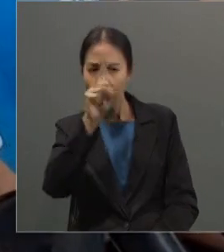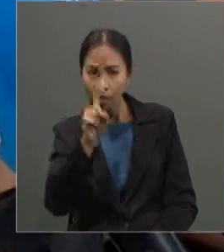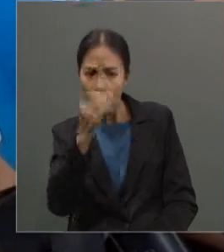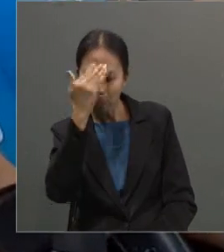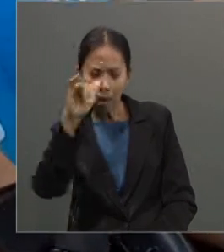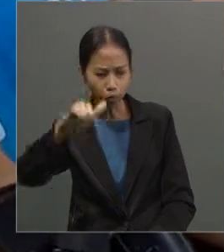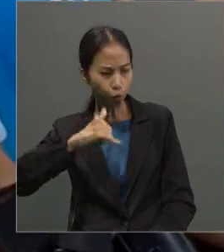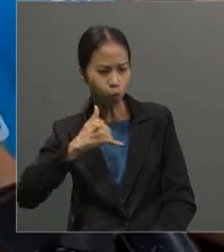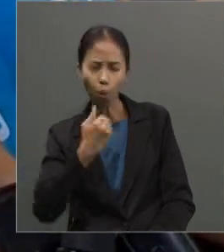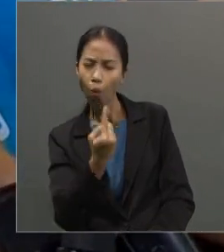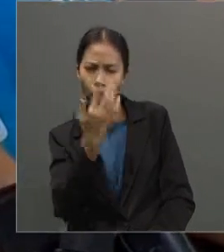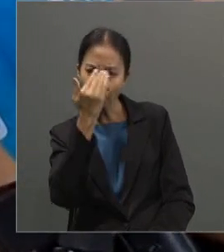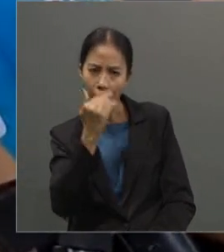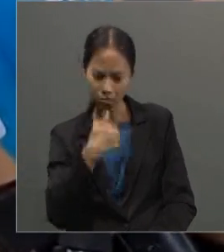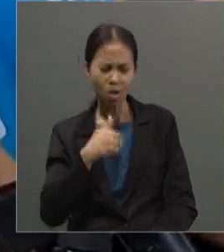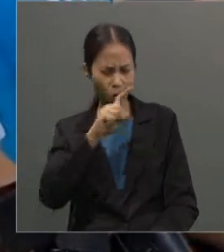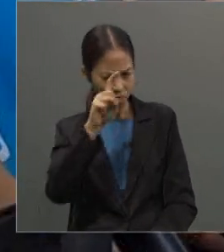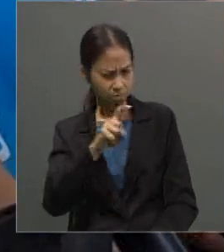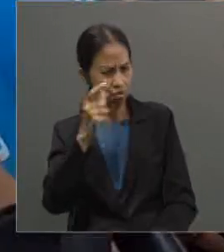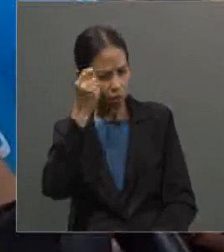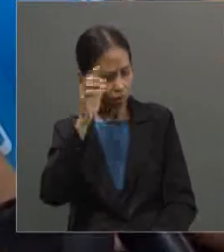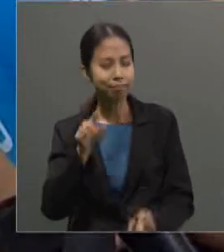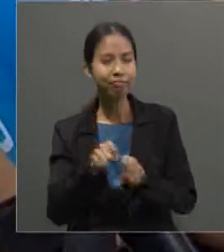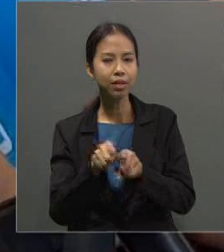ดียว สงสัยครับ